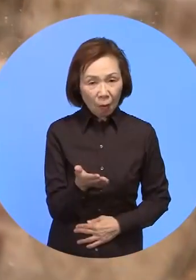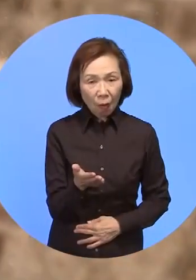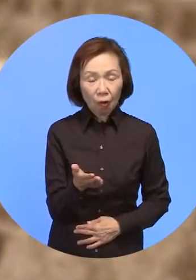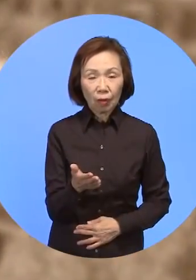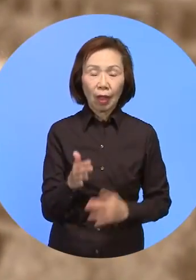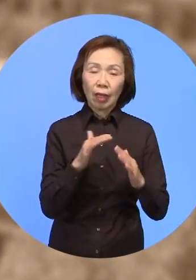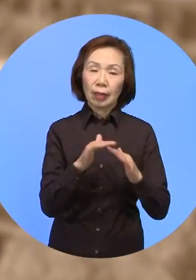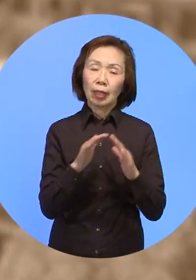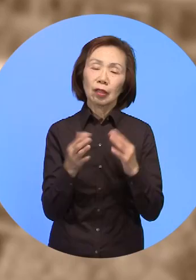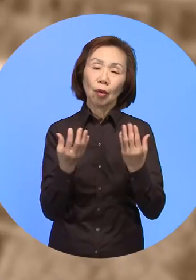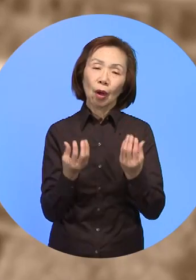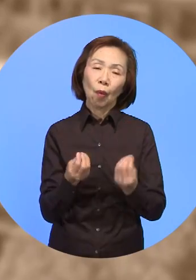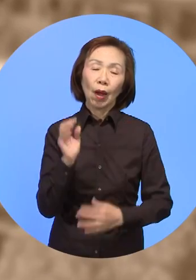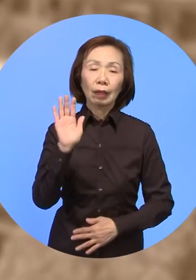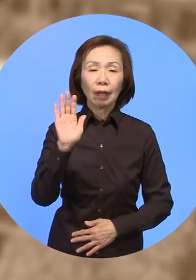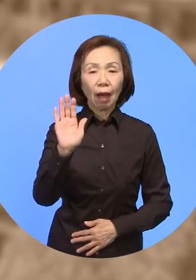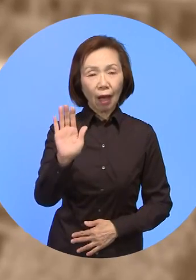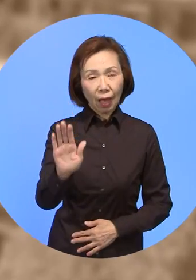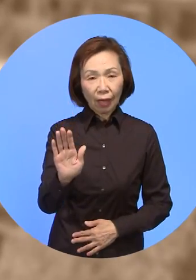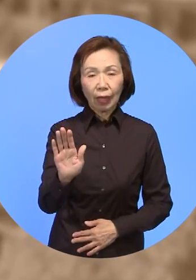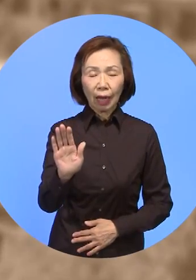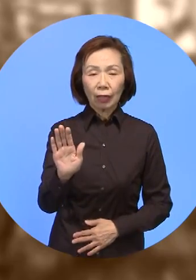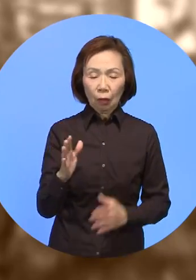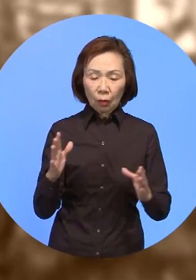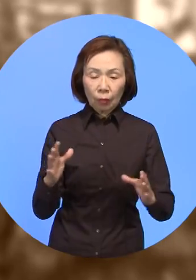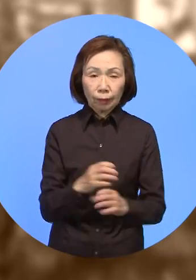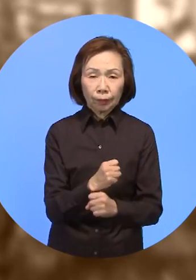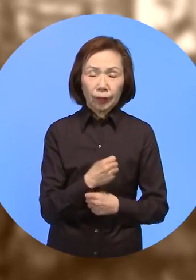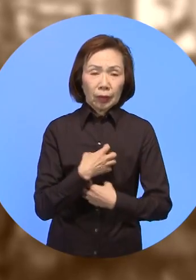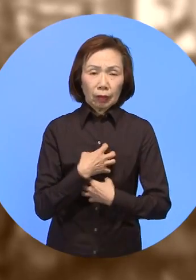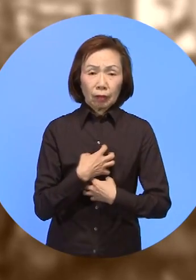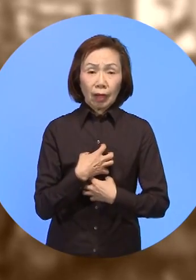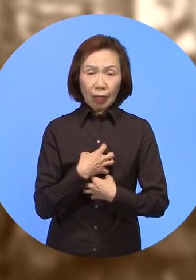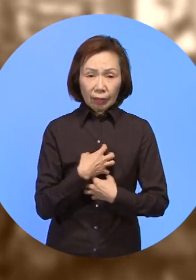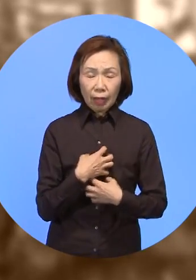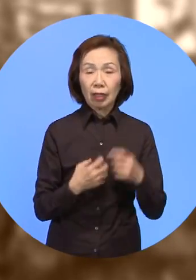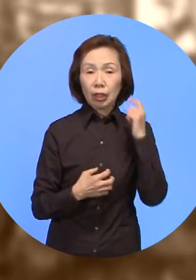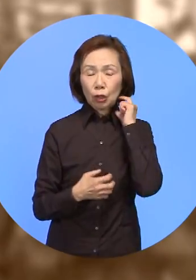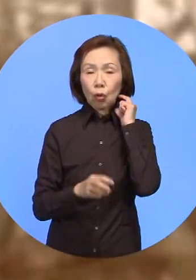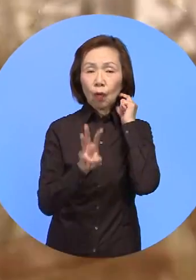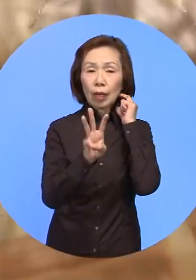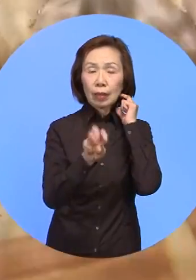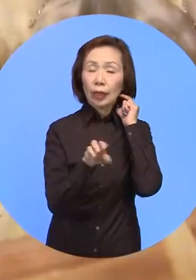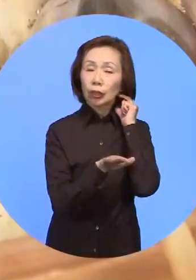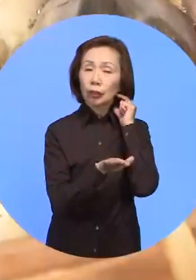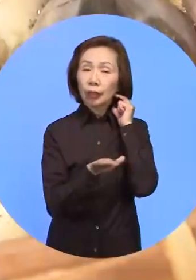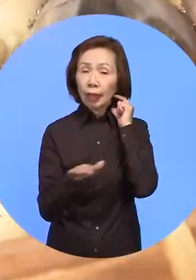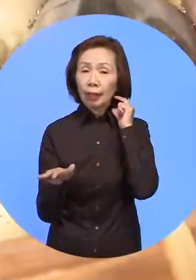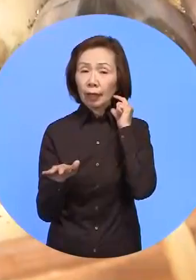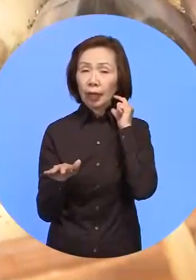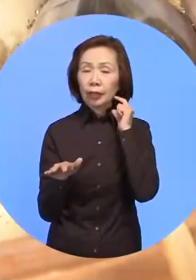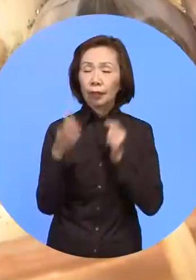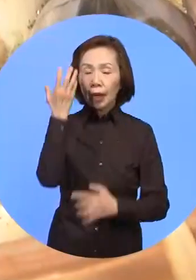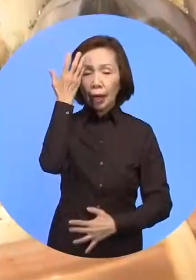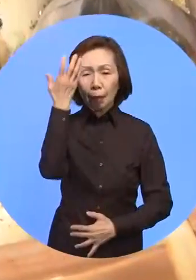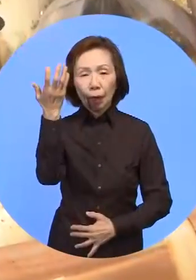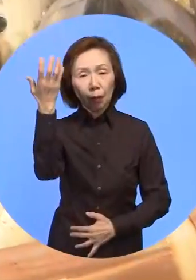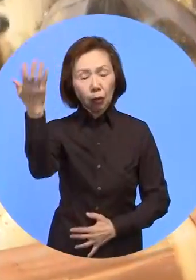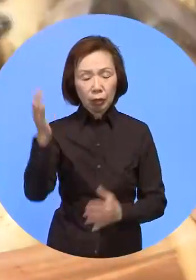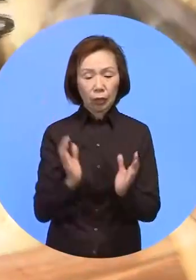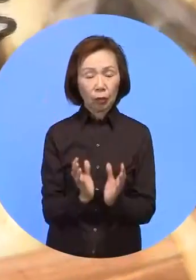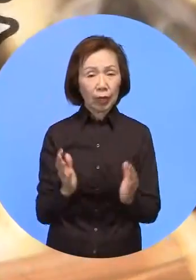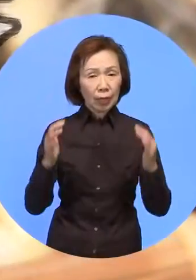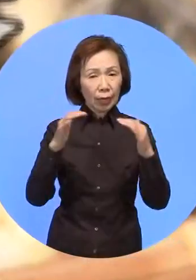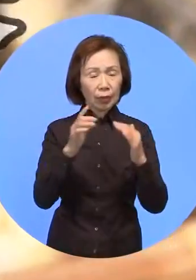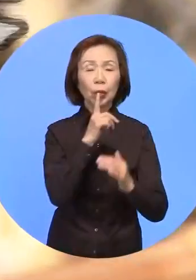ところが戦後の宅地開発など絶滅の危機にさらされ、昭和30年代には幻の野菜